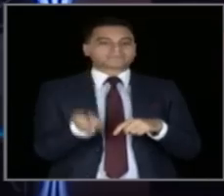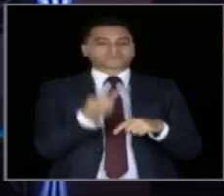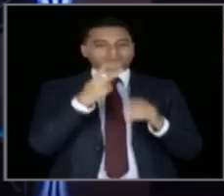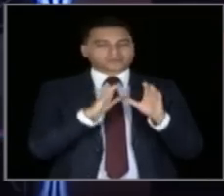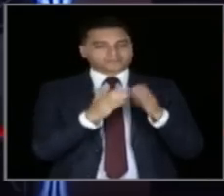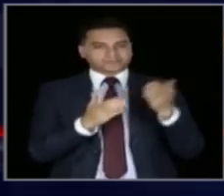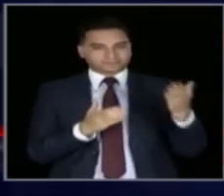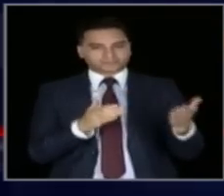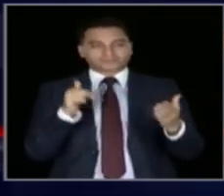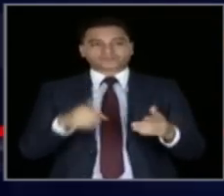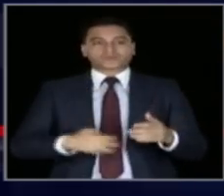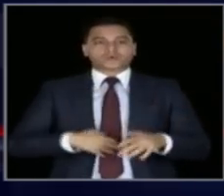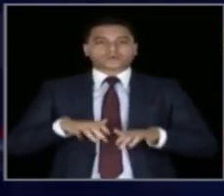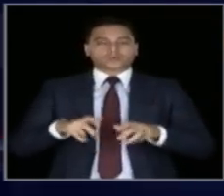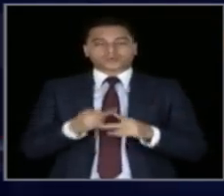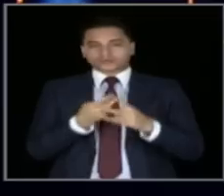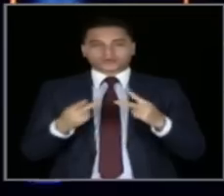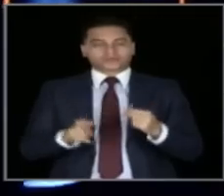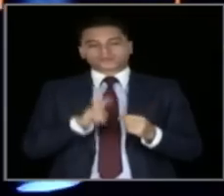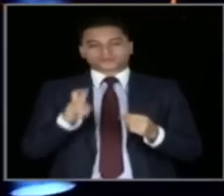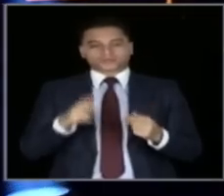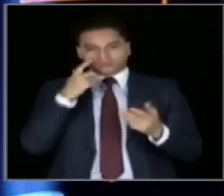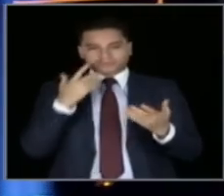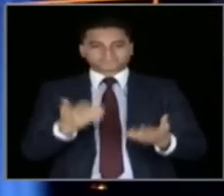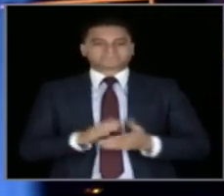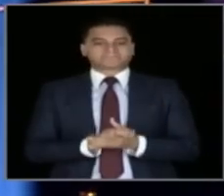العراب. تكنولوجيا، والسؤال هو